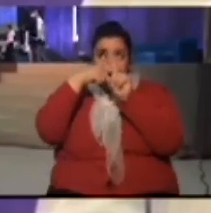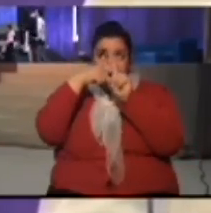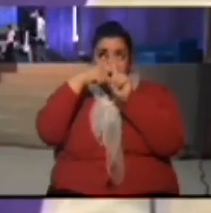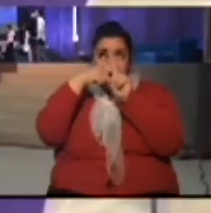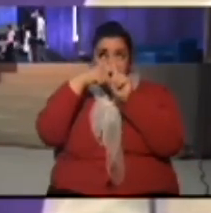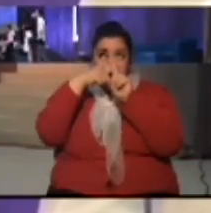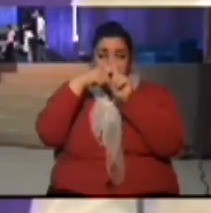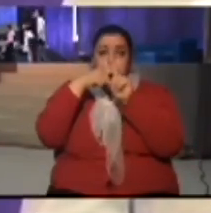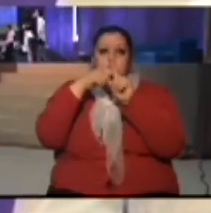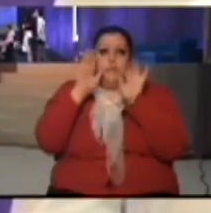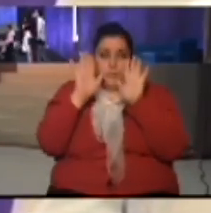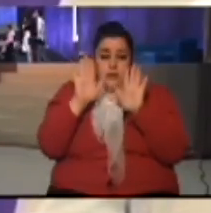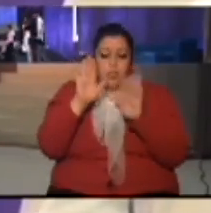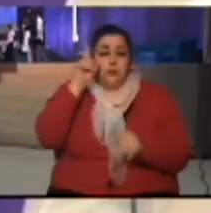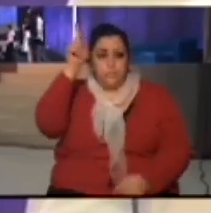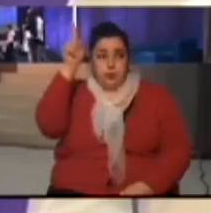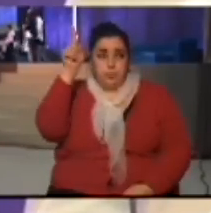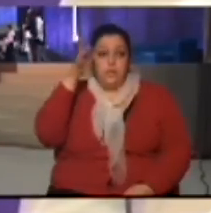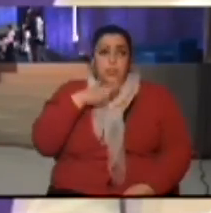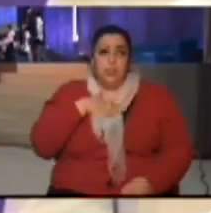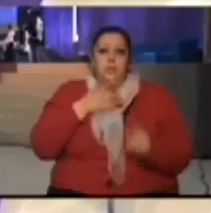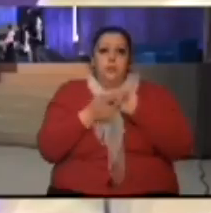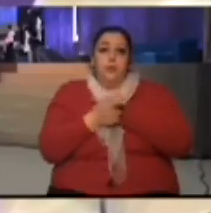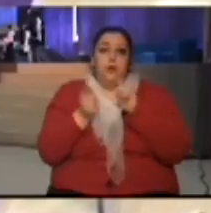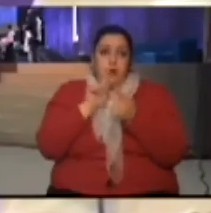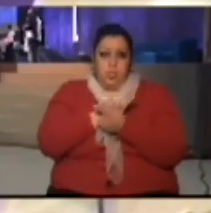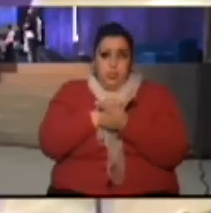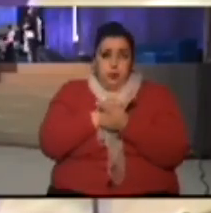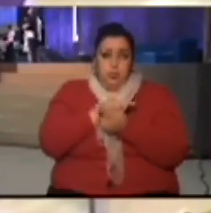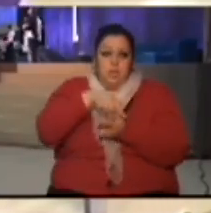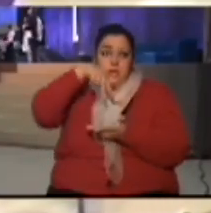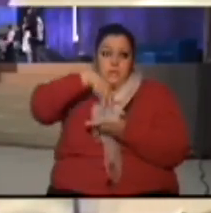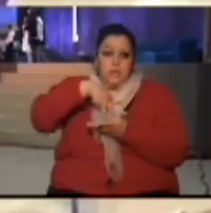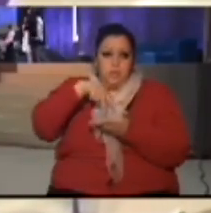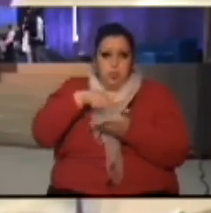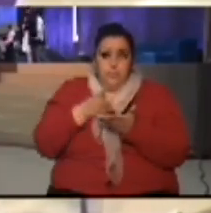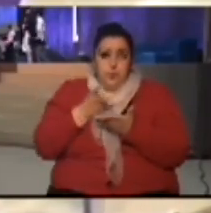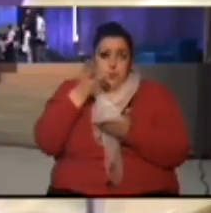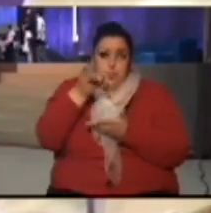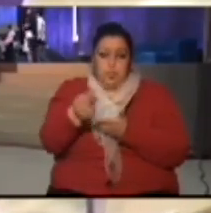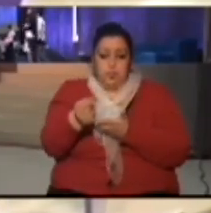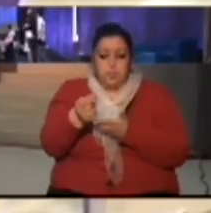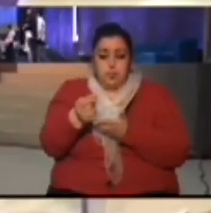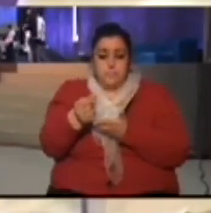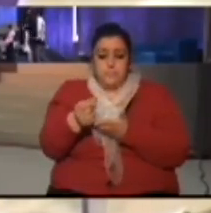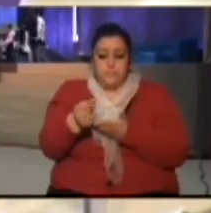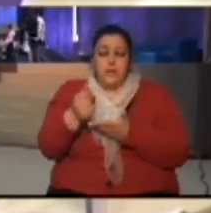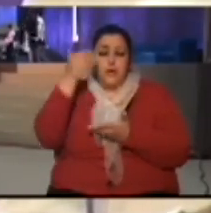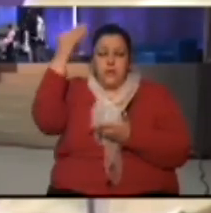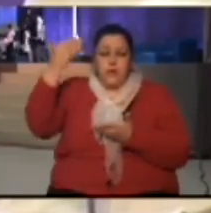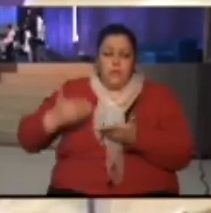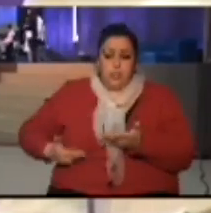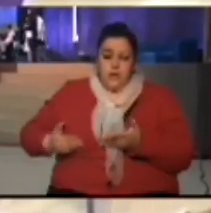դու իմ փոխարեն գին վճարեցիր, քո կյանքը